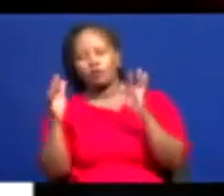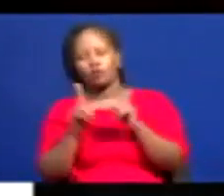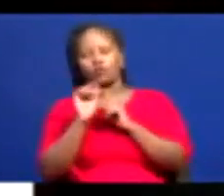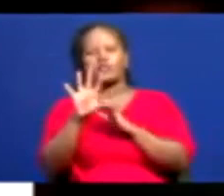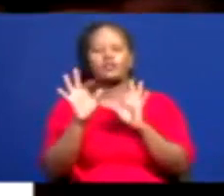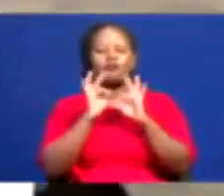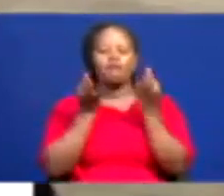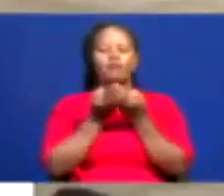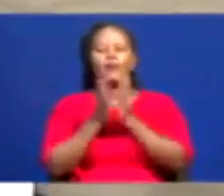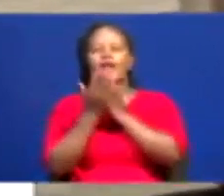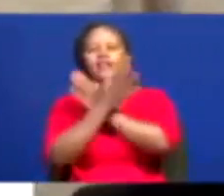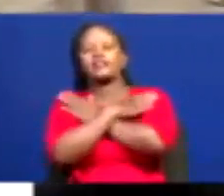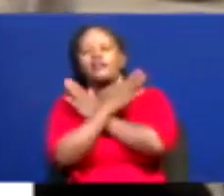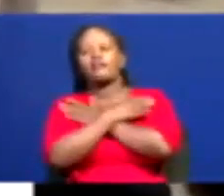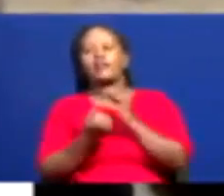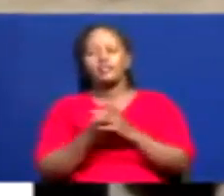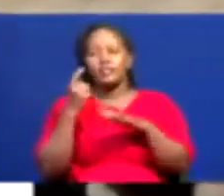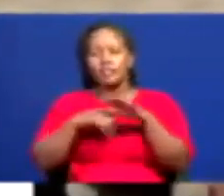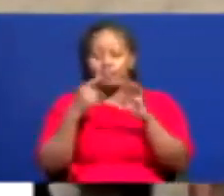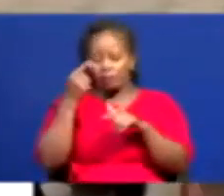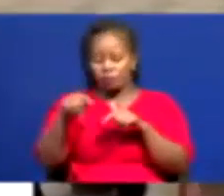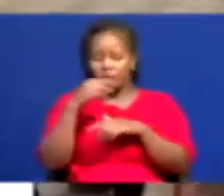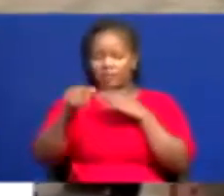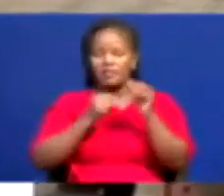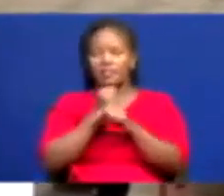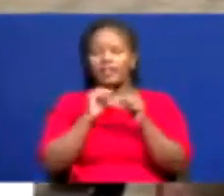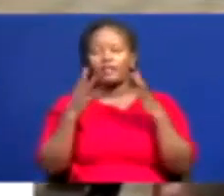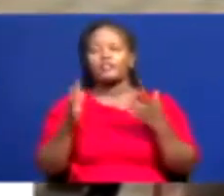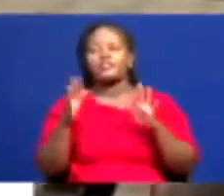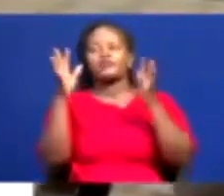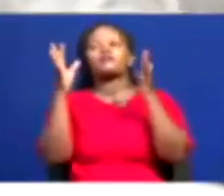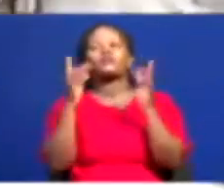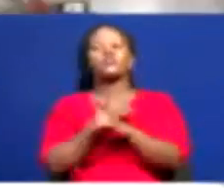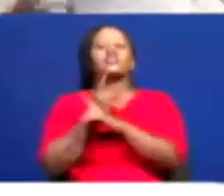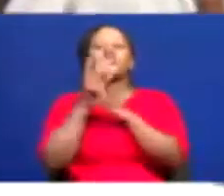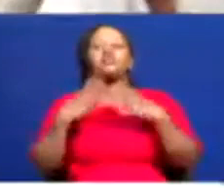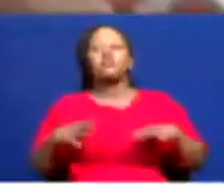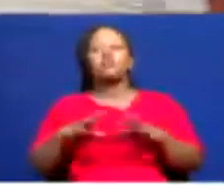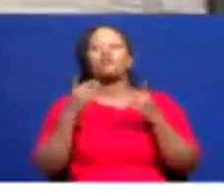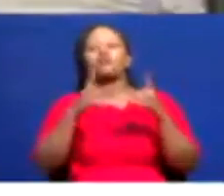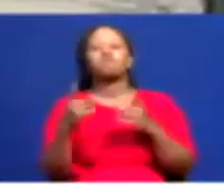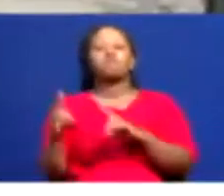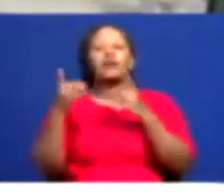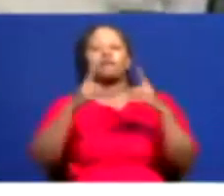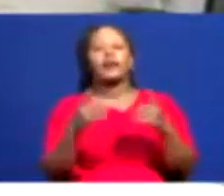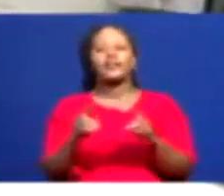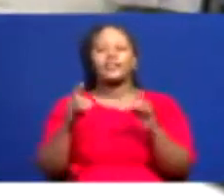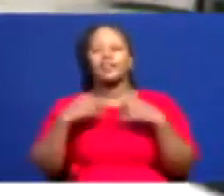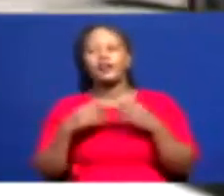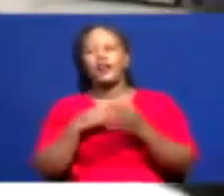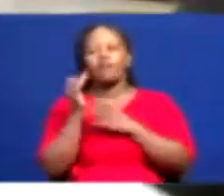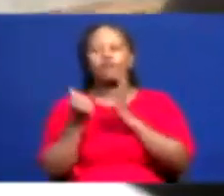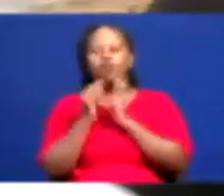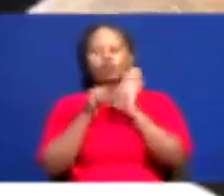wao. Wakati wa tamasha la mwaka huu, vikundi vya waigizaji kutoka sehemu mbalimbali vimekwenda